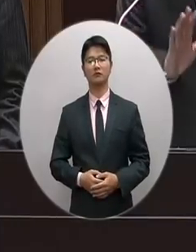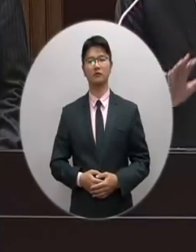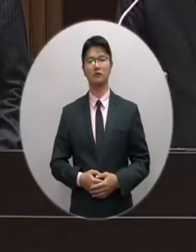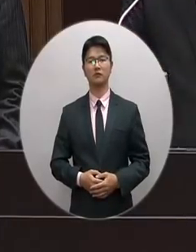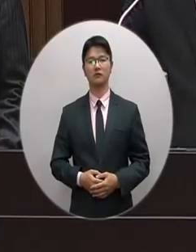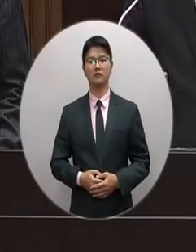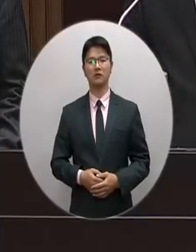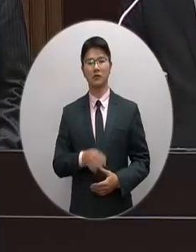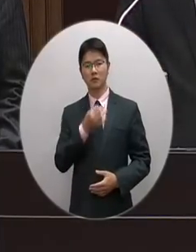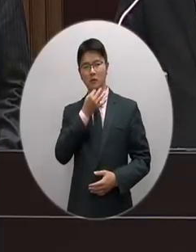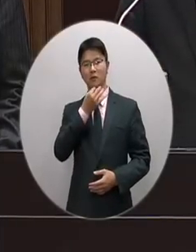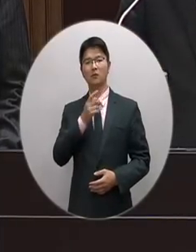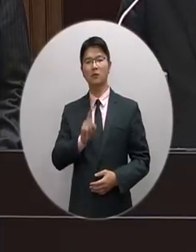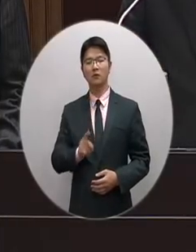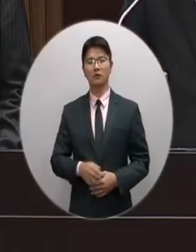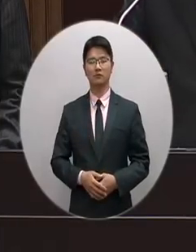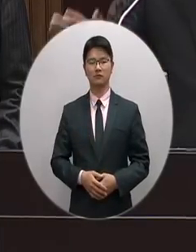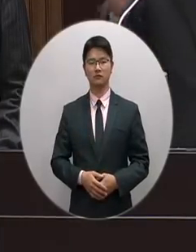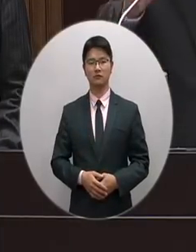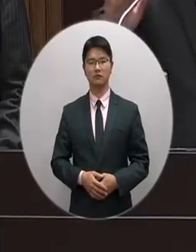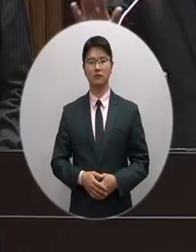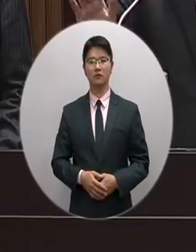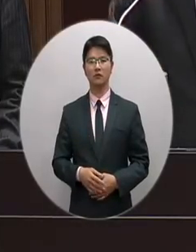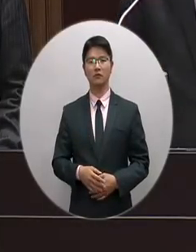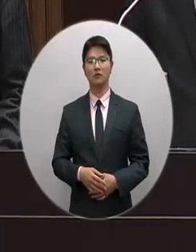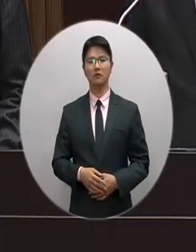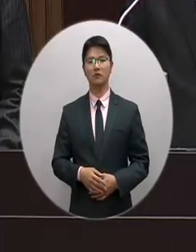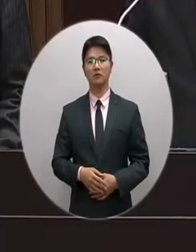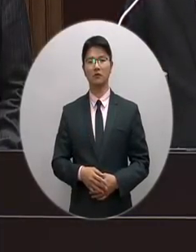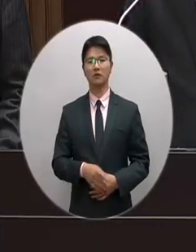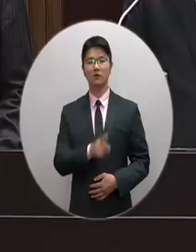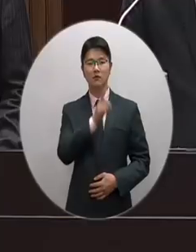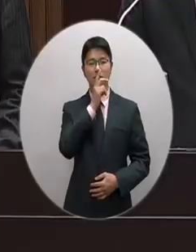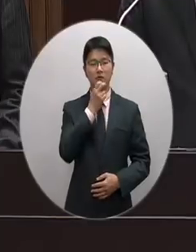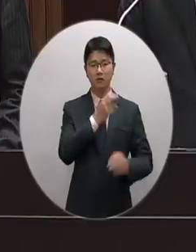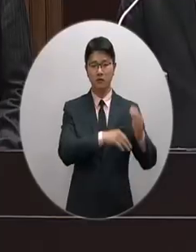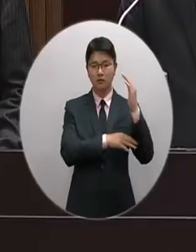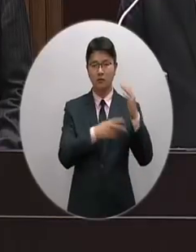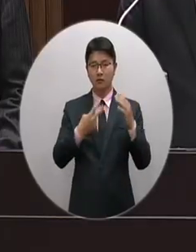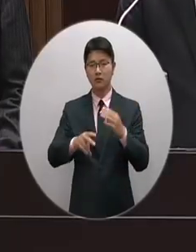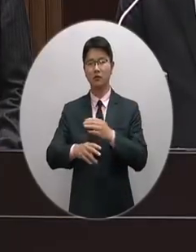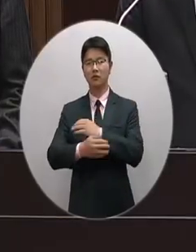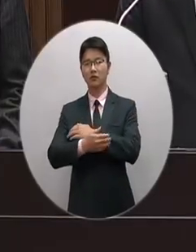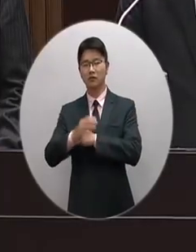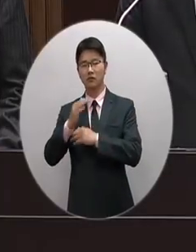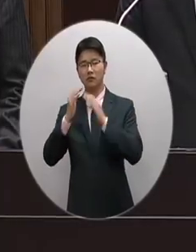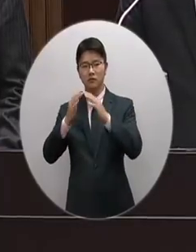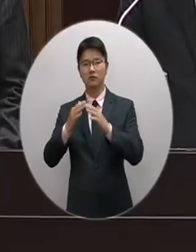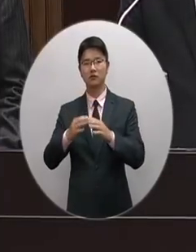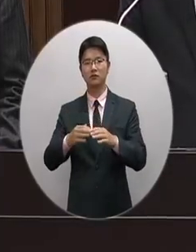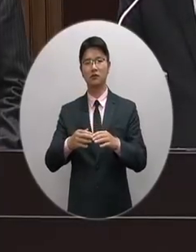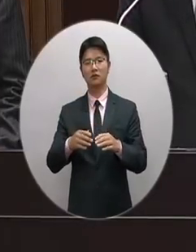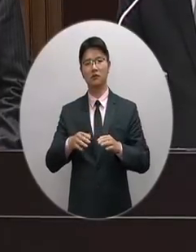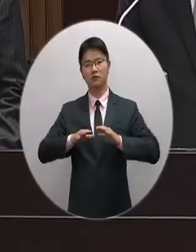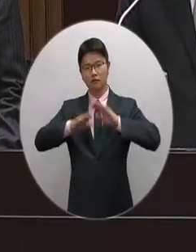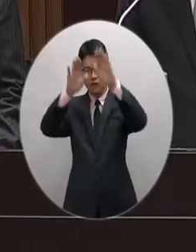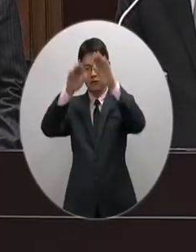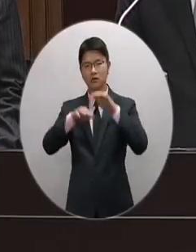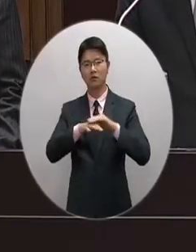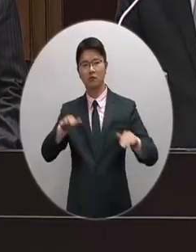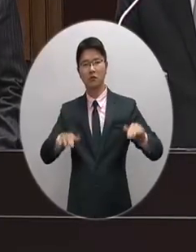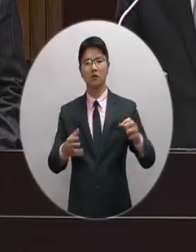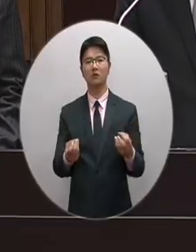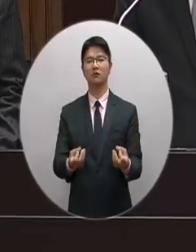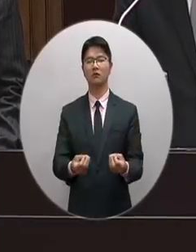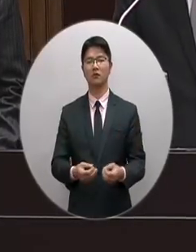避免就是说彼此之间还是造成这个区域的不平衡，对，那我们也希望地方